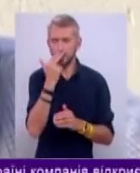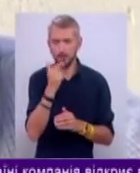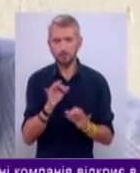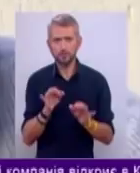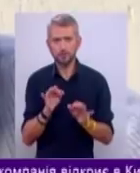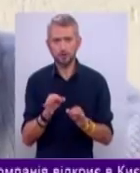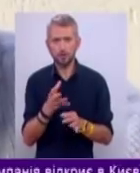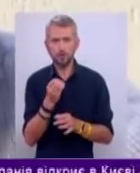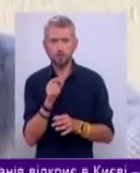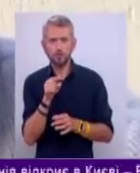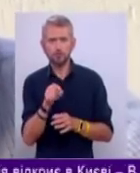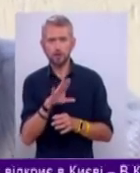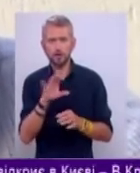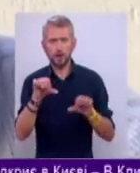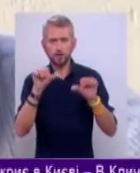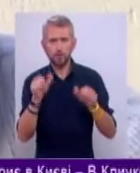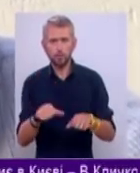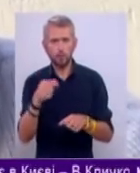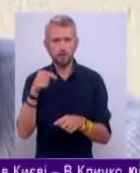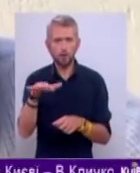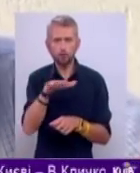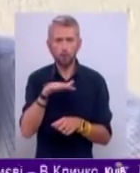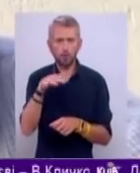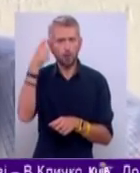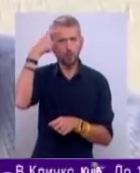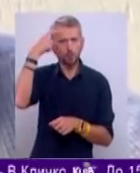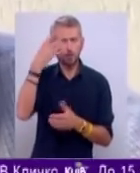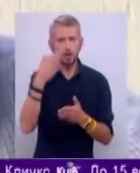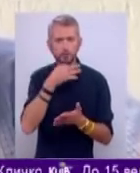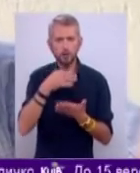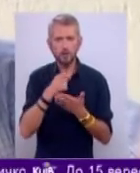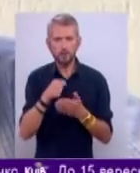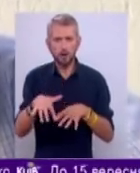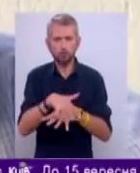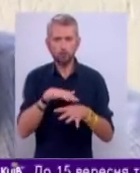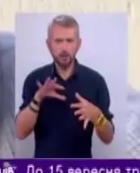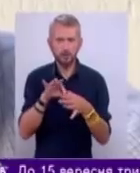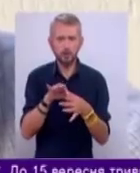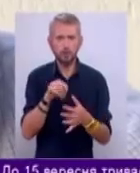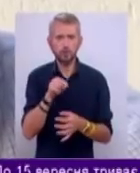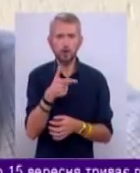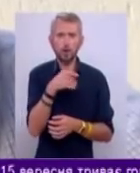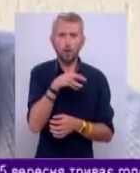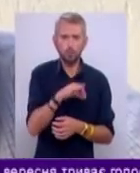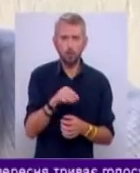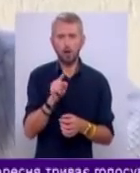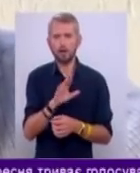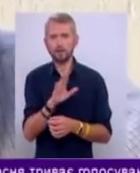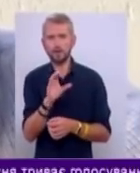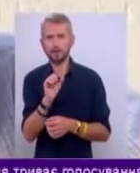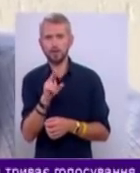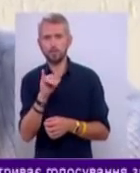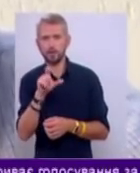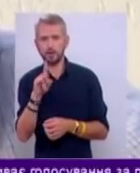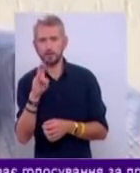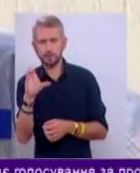ще не сформовані ті зони головного мозку, які відповідають за соціалізацію. Скоріше, вони, так скажемо, гомо, але ще не сапіенс. Мозок